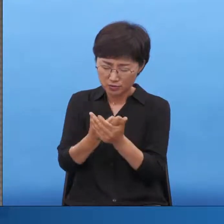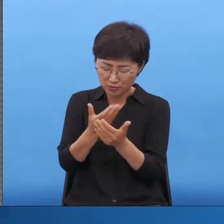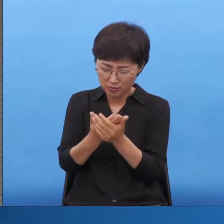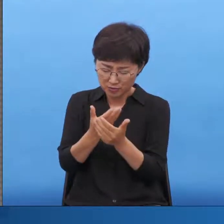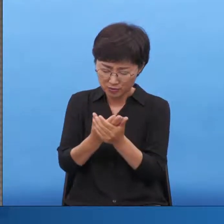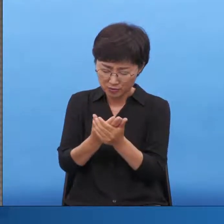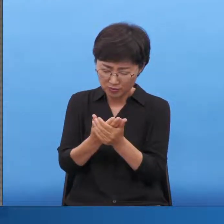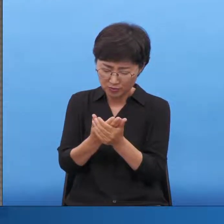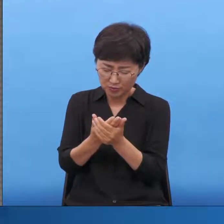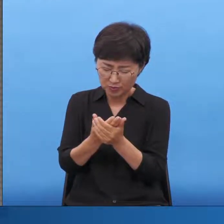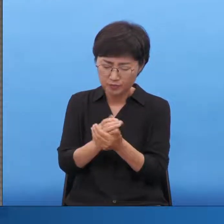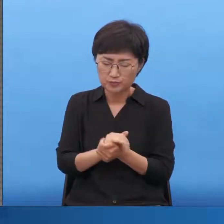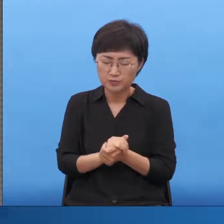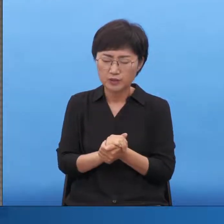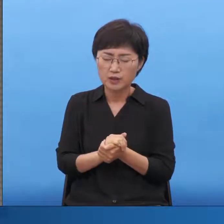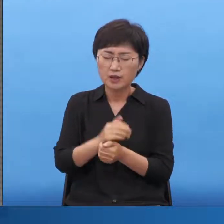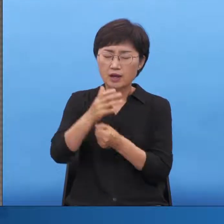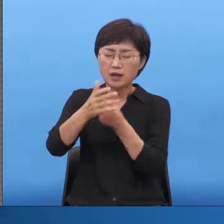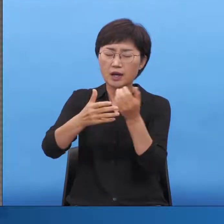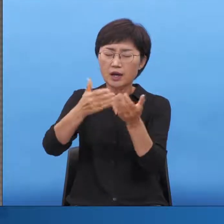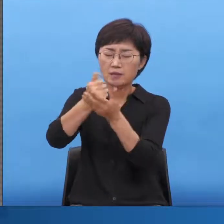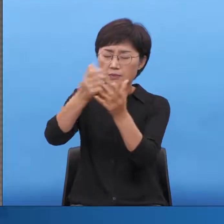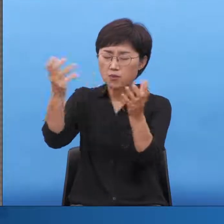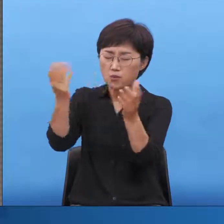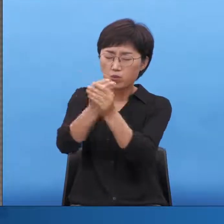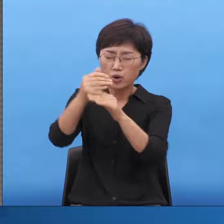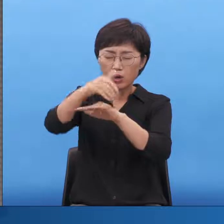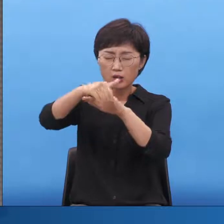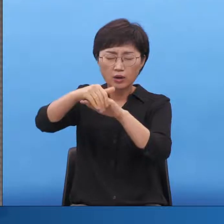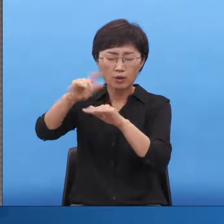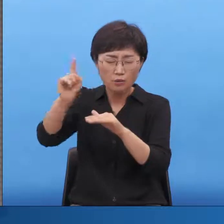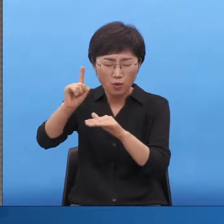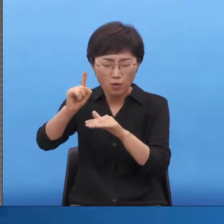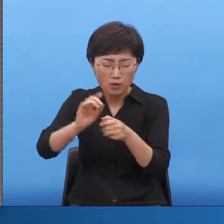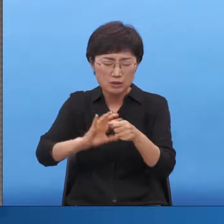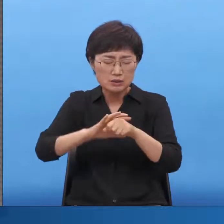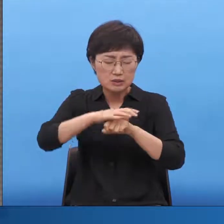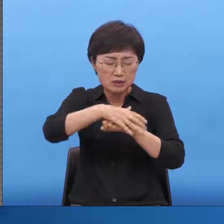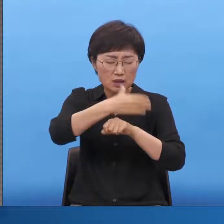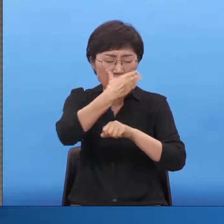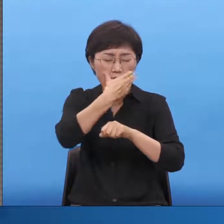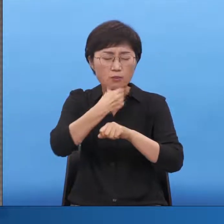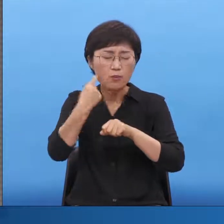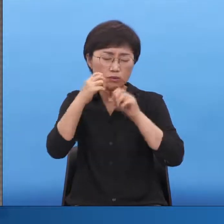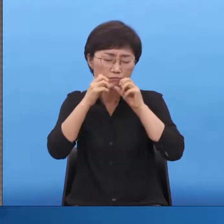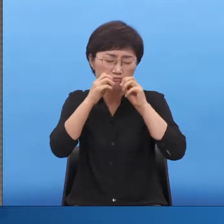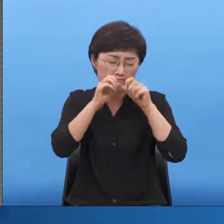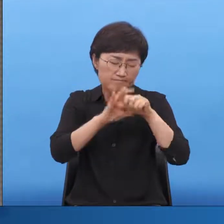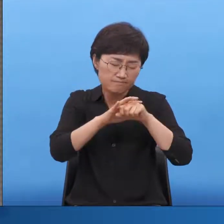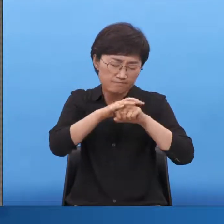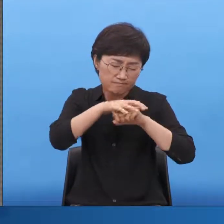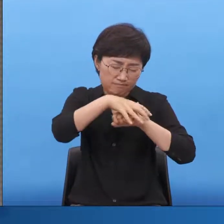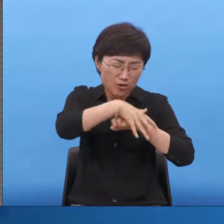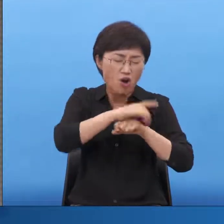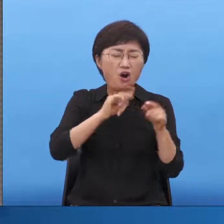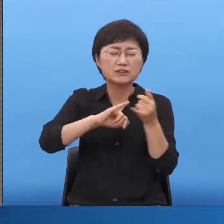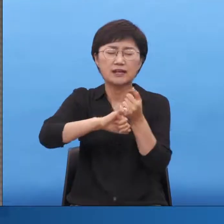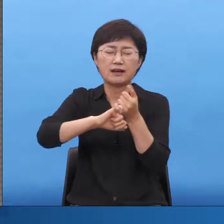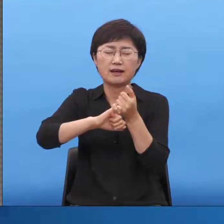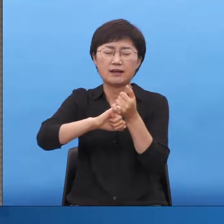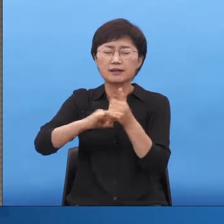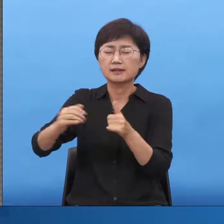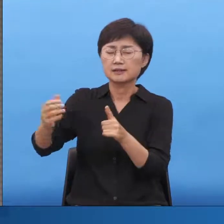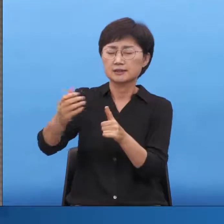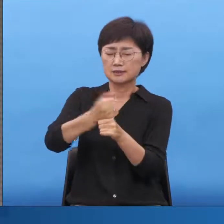告白耶稣是基督的我们身上愿得救的感谢和感激能够充满。 하나님의 절대 계획인 세계복음화의 언약을 붙잡고 전도운동 속에 말씀의